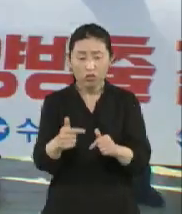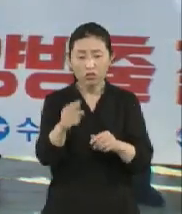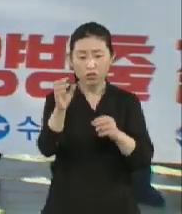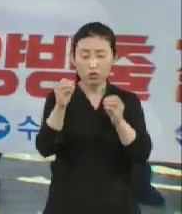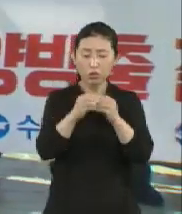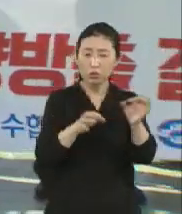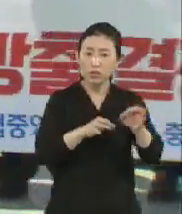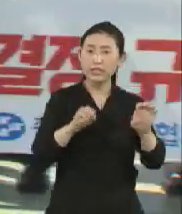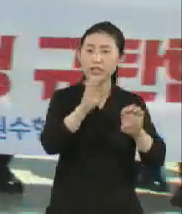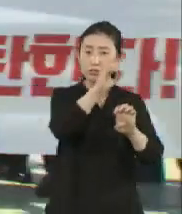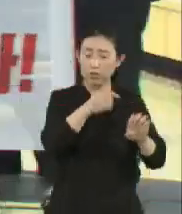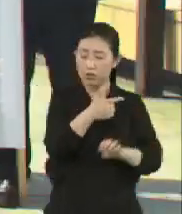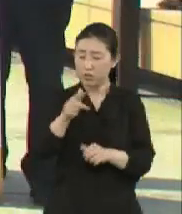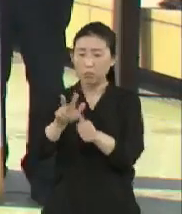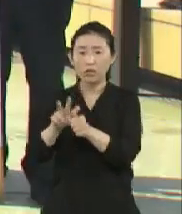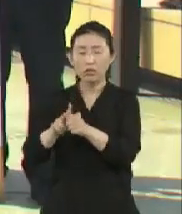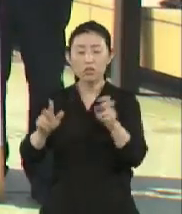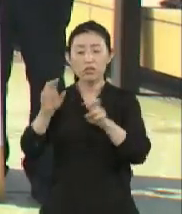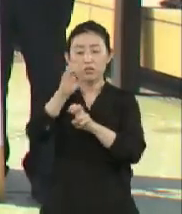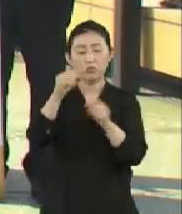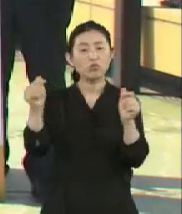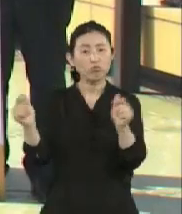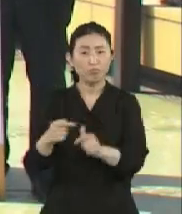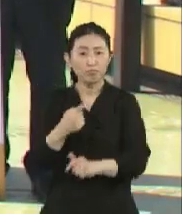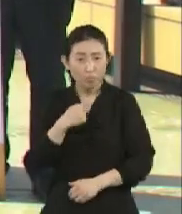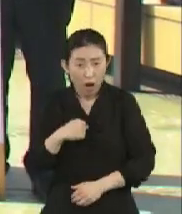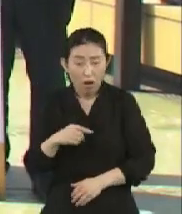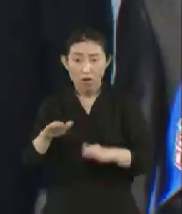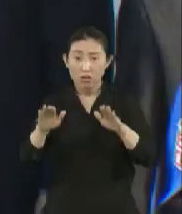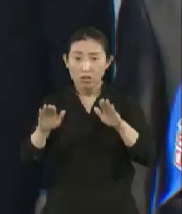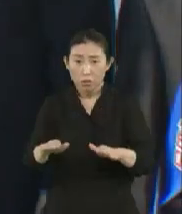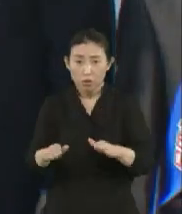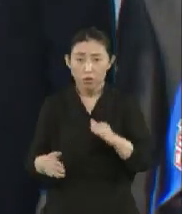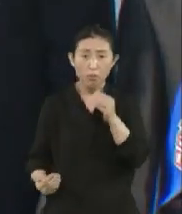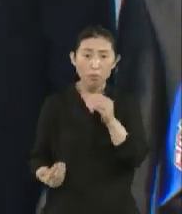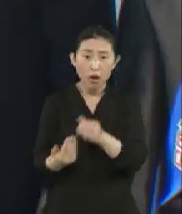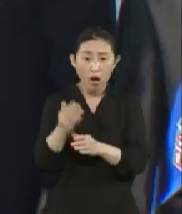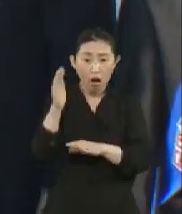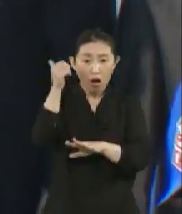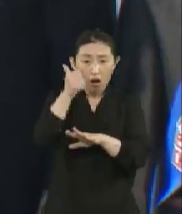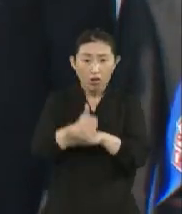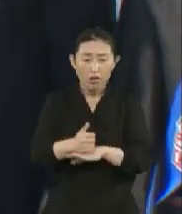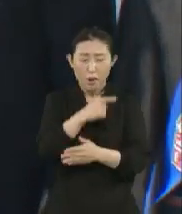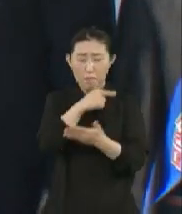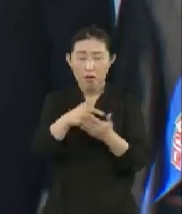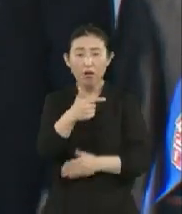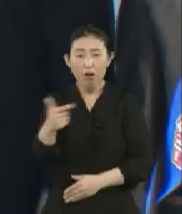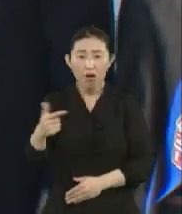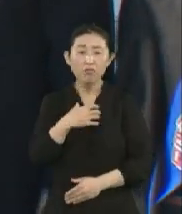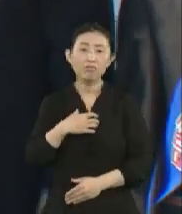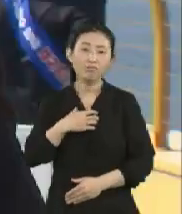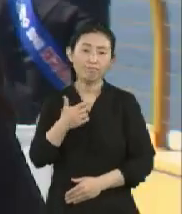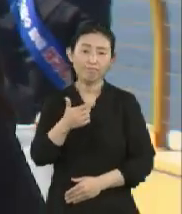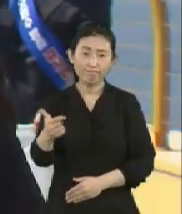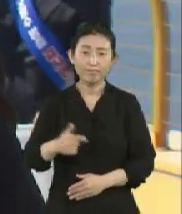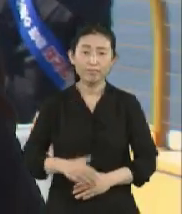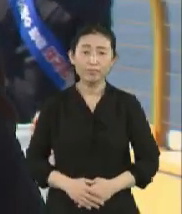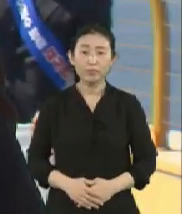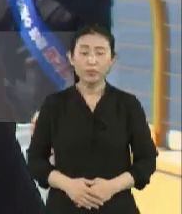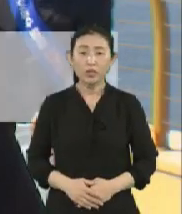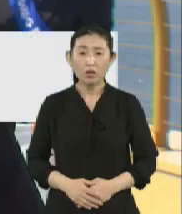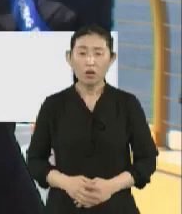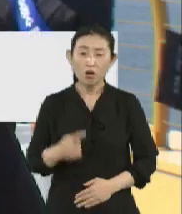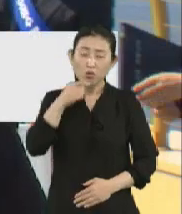40%, 대형마트는 20% 감소했던 만큼 이번 사태가 가져올 파장을 우려하고 있습니다. 후쿠시마 원전